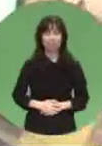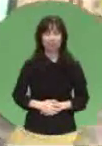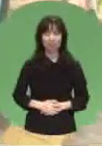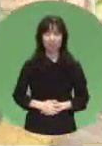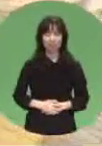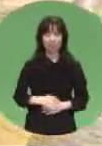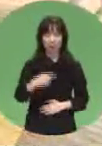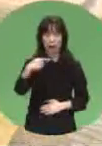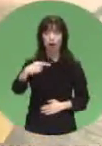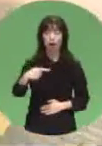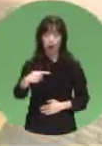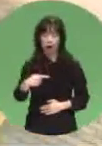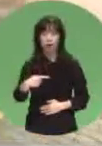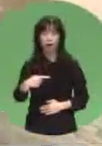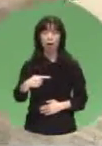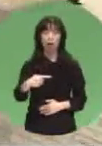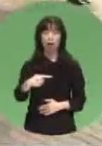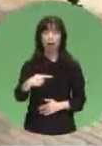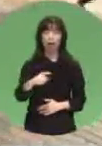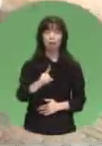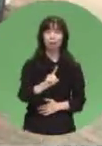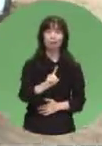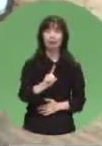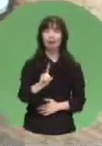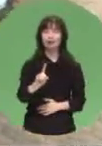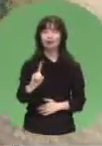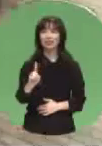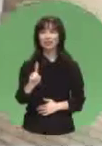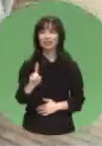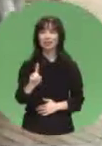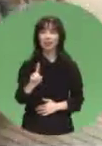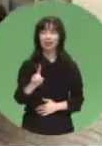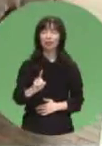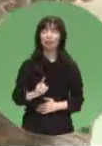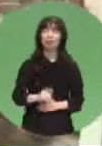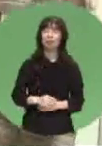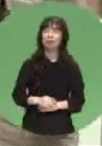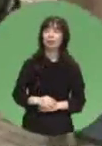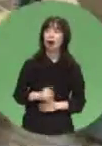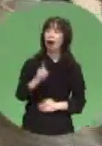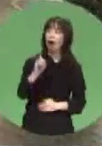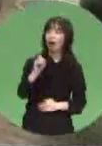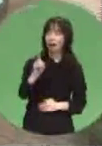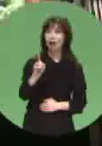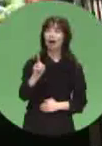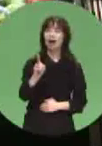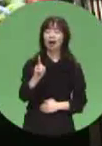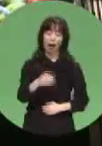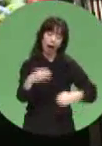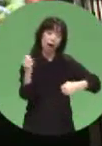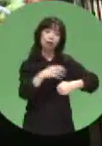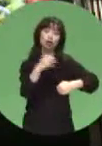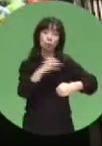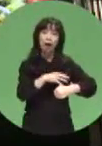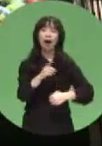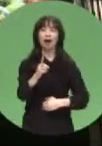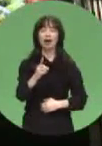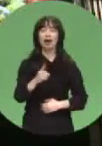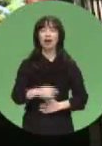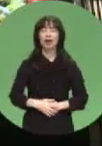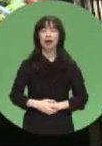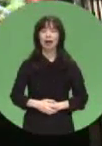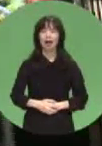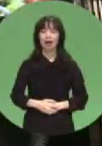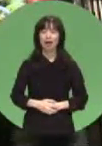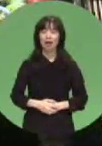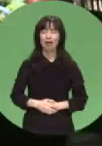1階に降りてきたんですけれども、1階はあ、スーパーがあるんですね。